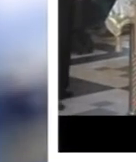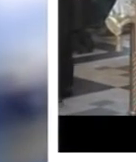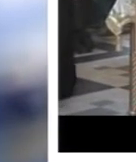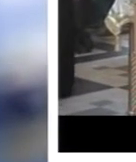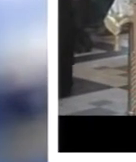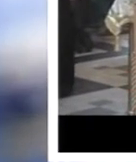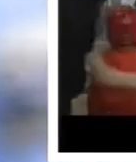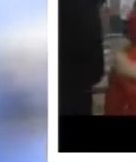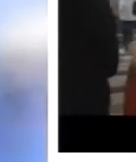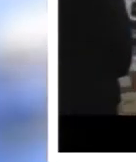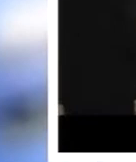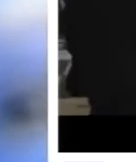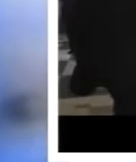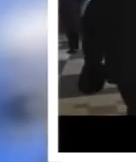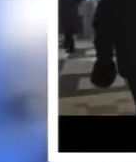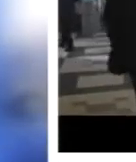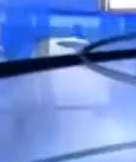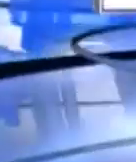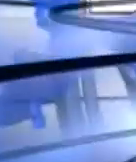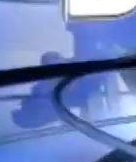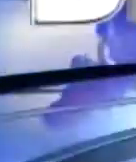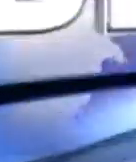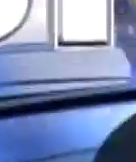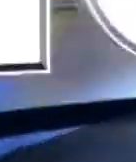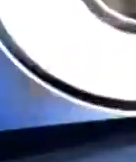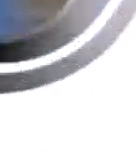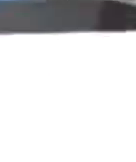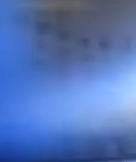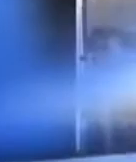Сьогодні у християн розпочинається Різдвяний піст.